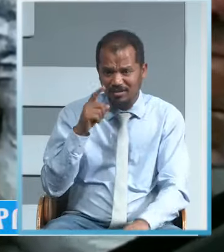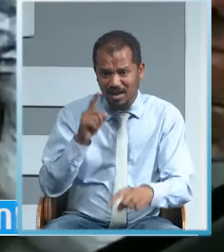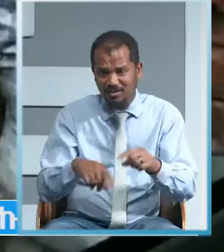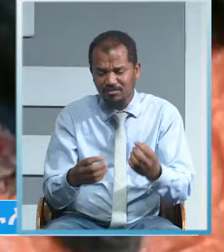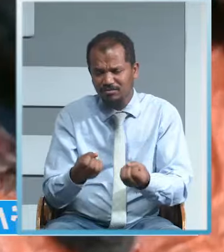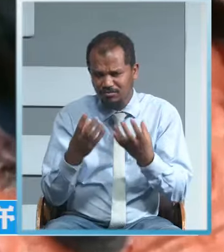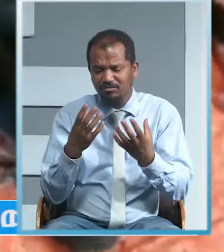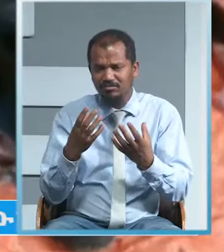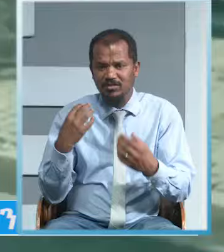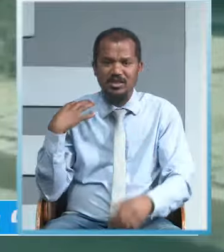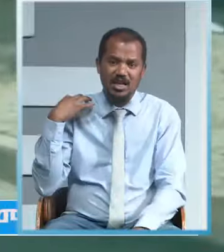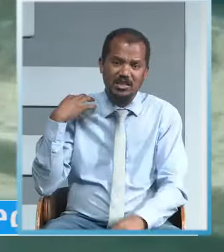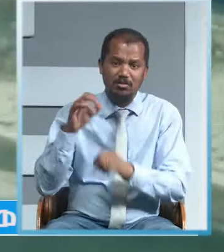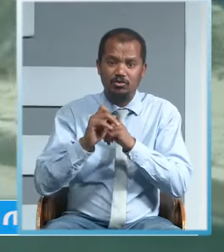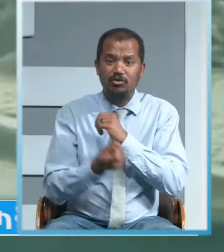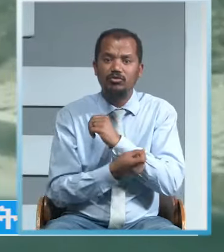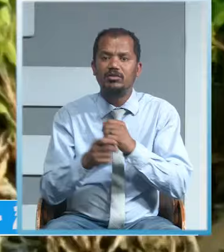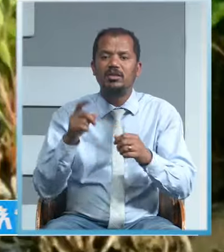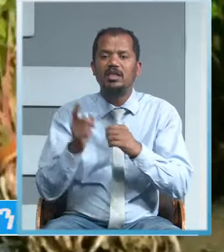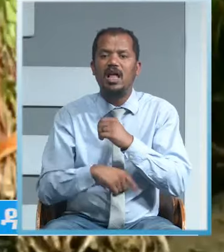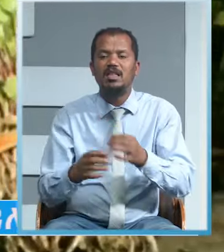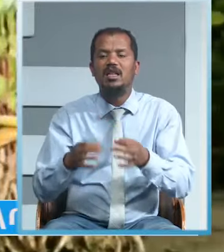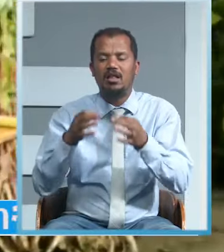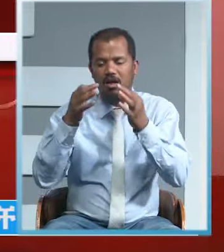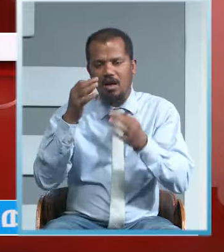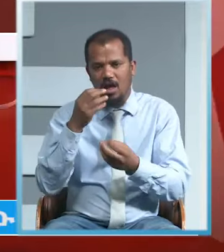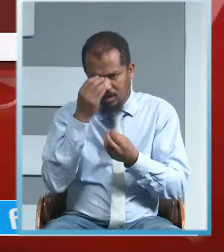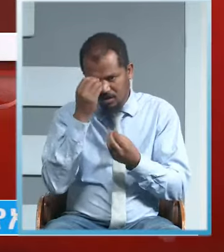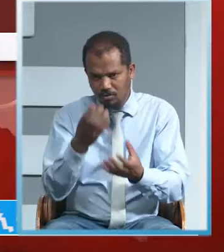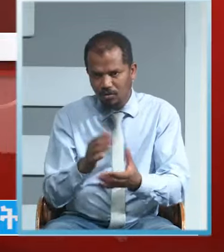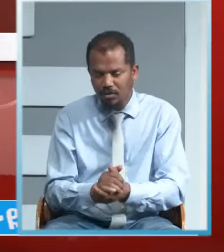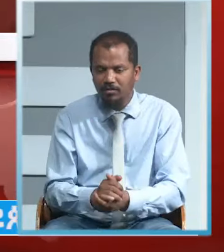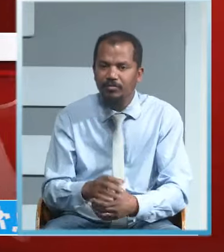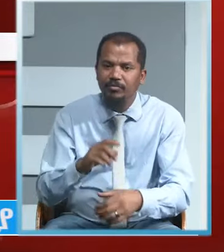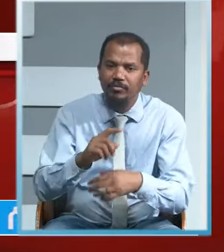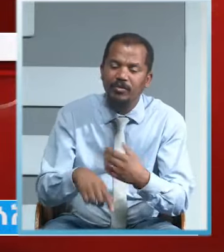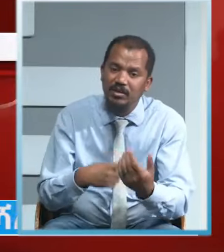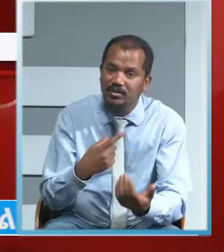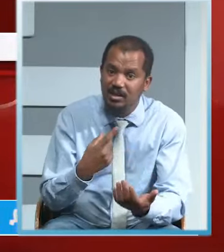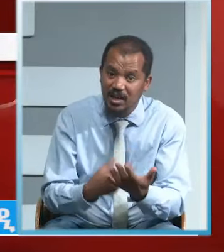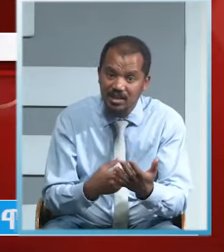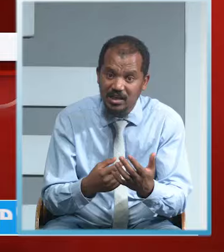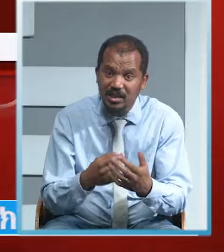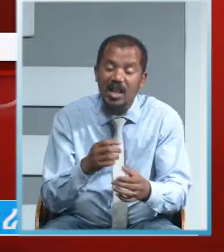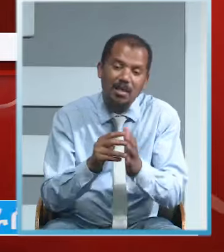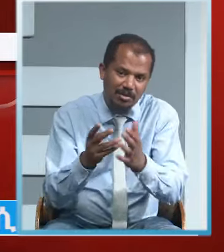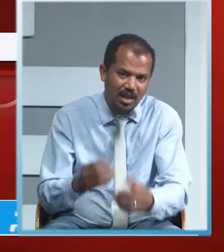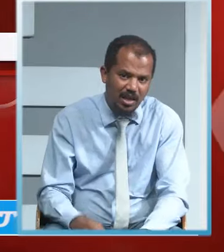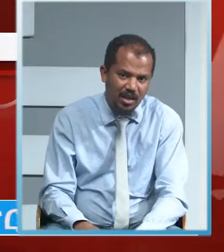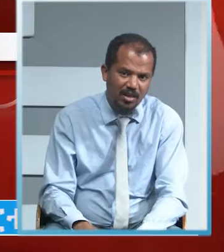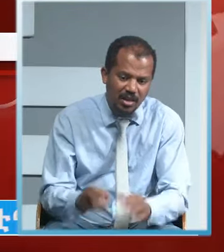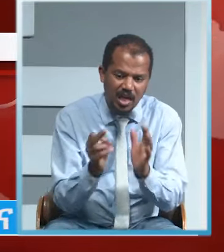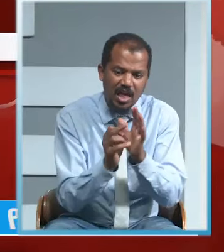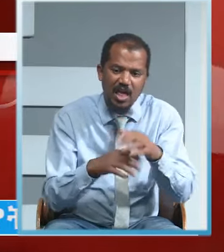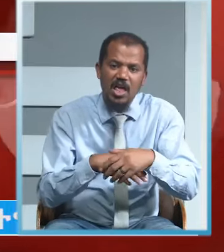በርካታ ግለሰቦችና ድርጅቶች ቅጣት እንደተላለፈባቸው አሳውቀውናል። ስለዚህ በዝርዝር አሳላቂ ከሆነ ለምሳሌ